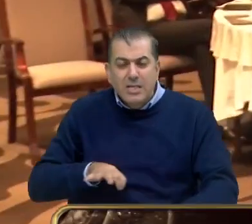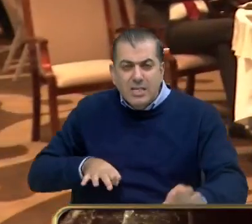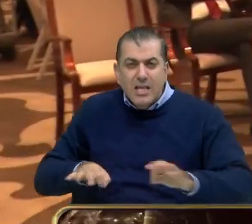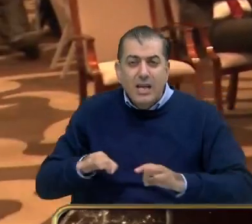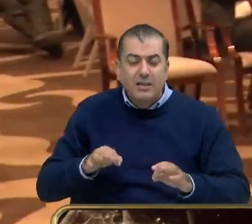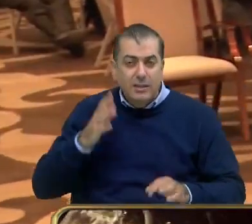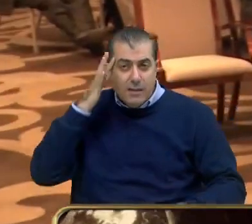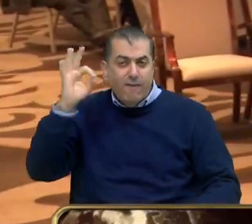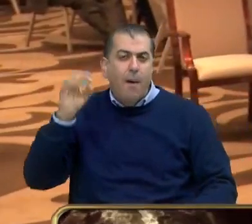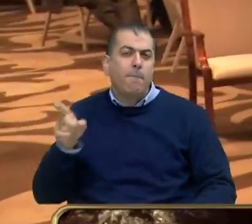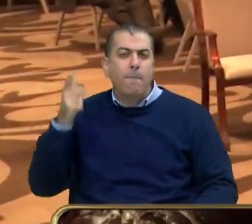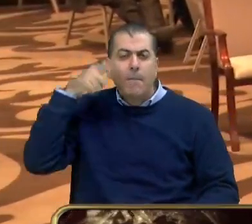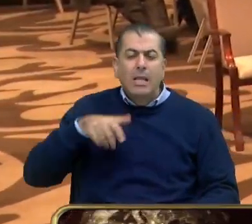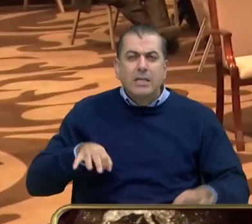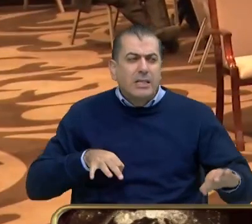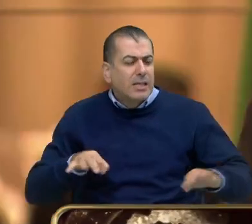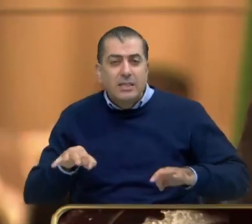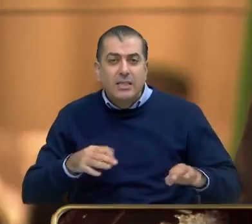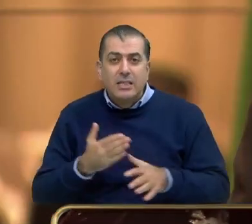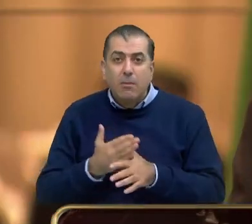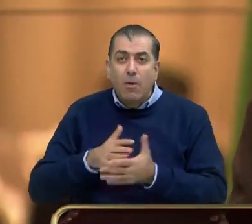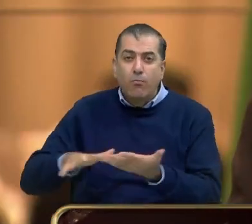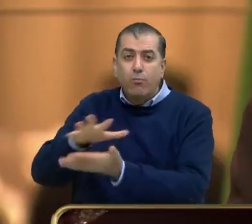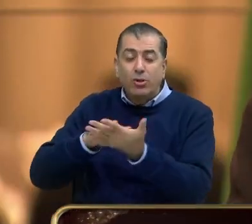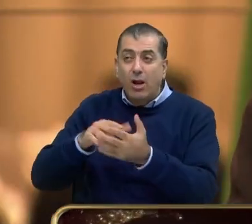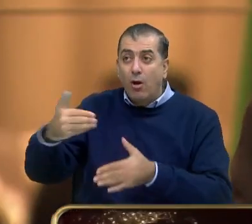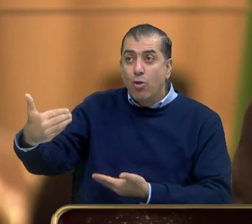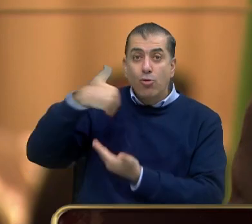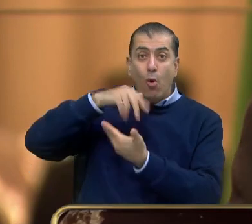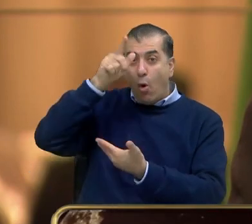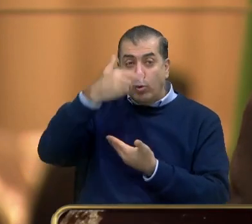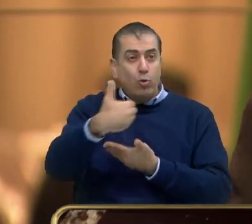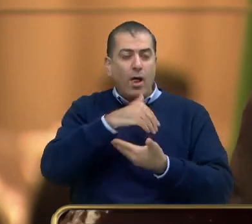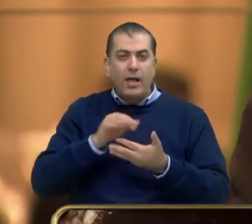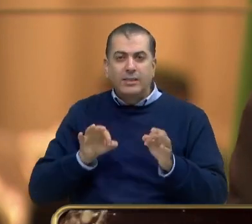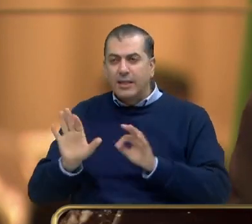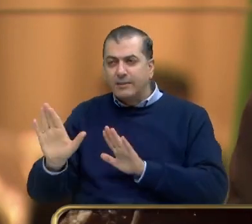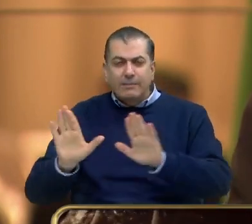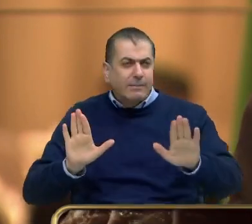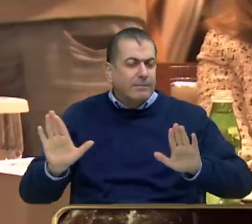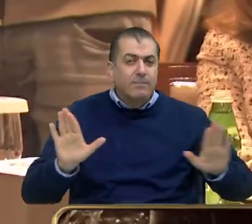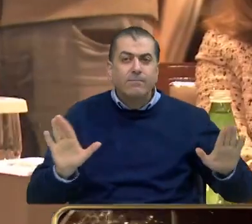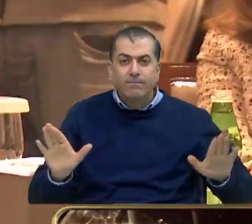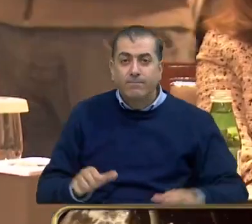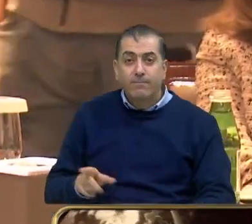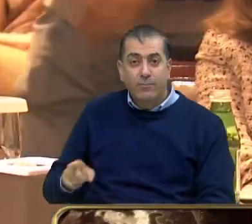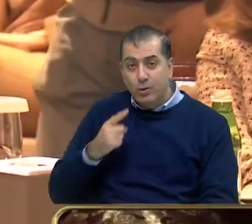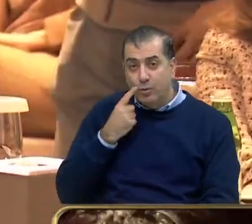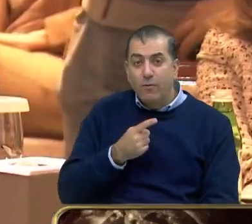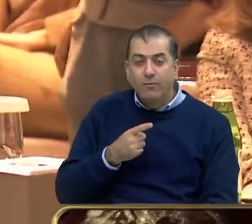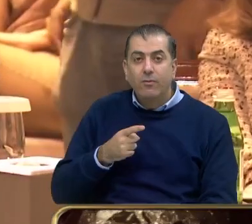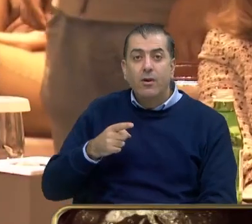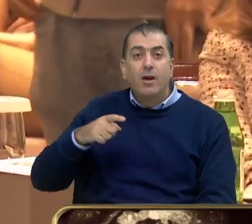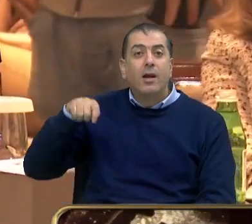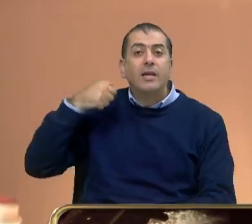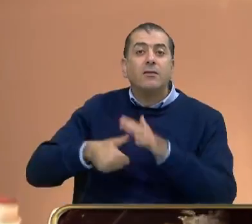جلالته وحنكته السياسيه تطويع الاحداث الاقليميه والدوليه بما يخدم مصالحنا وعرض الفايز خلال جلسه حواريه